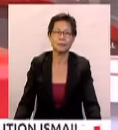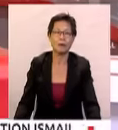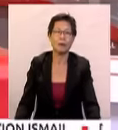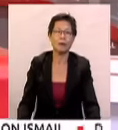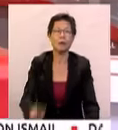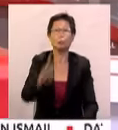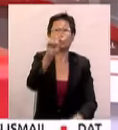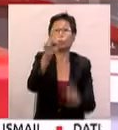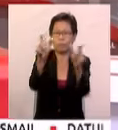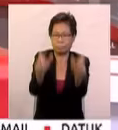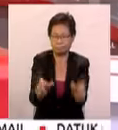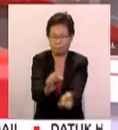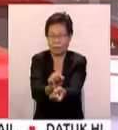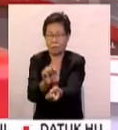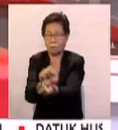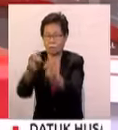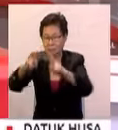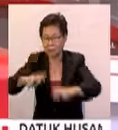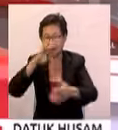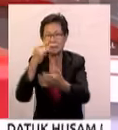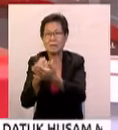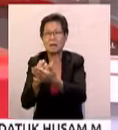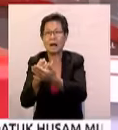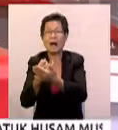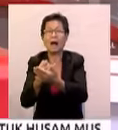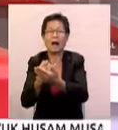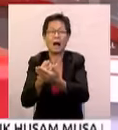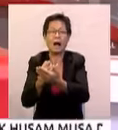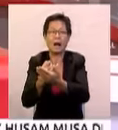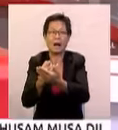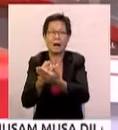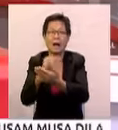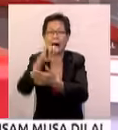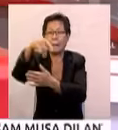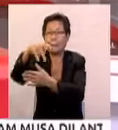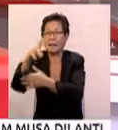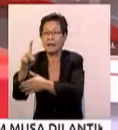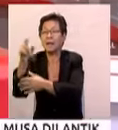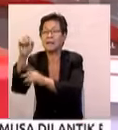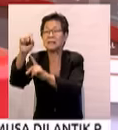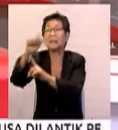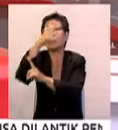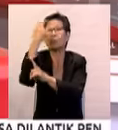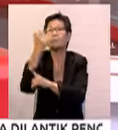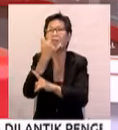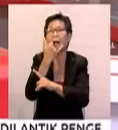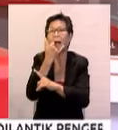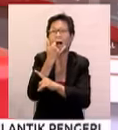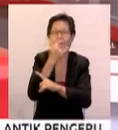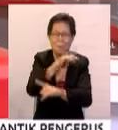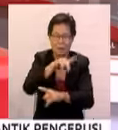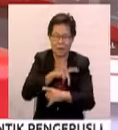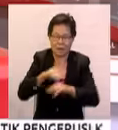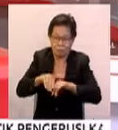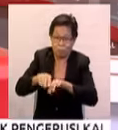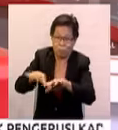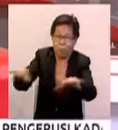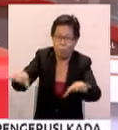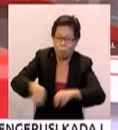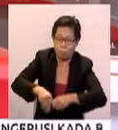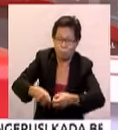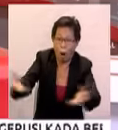Dua individu ditahan bahagian siasatan jenayah narkotik Ibu Pejabat Polis Daerah IPD Sentul atas kesalahan memiliki dan mengedar dadah di